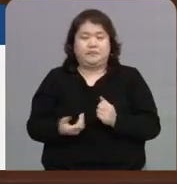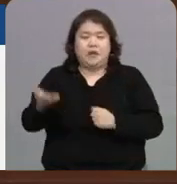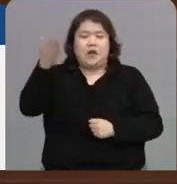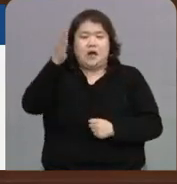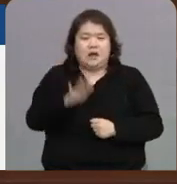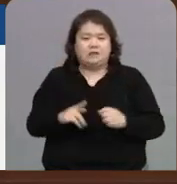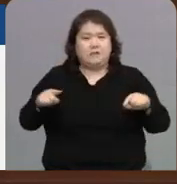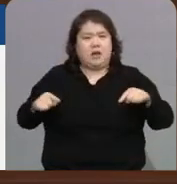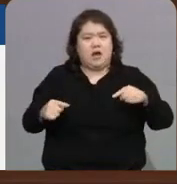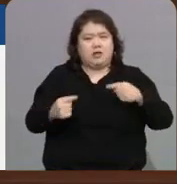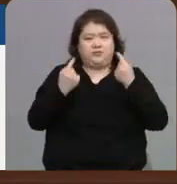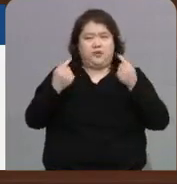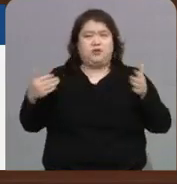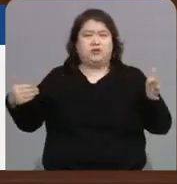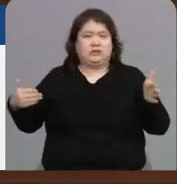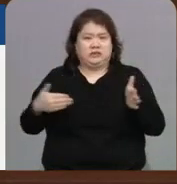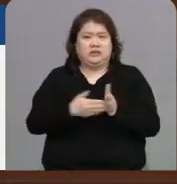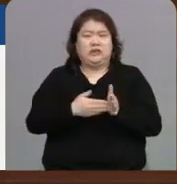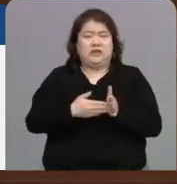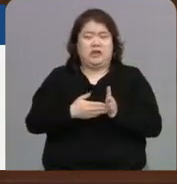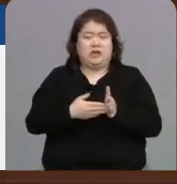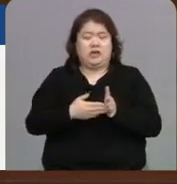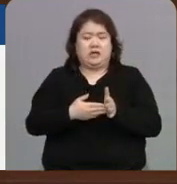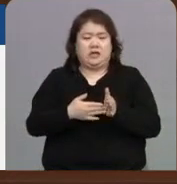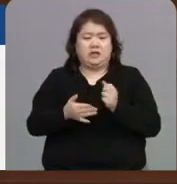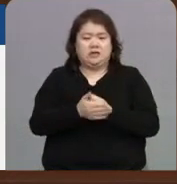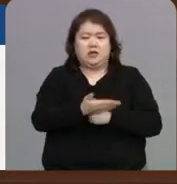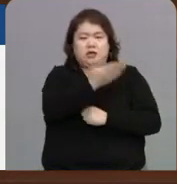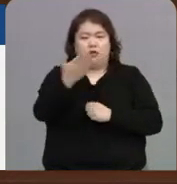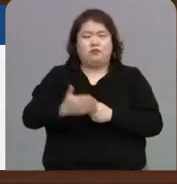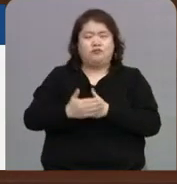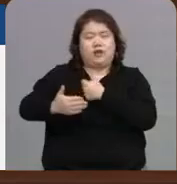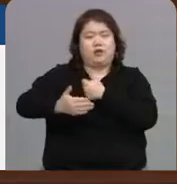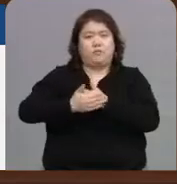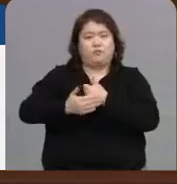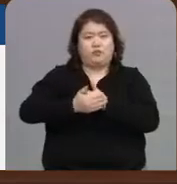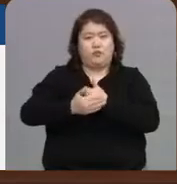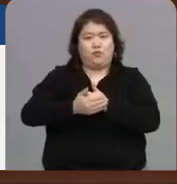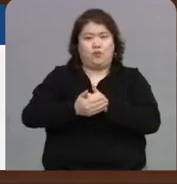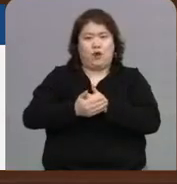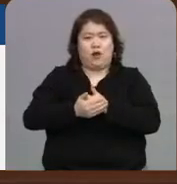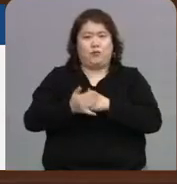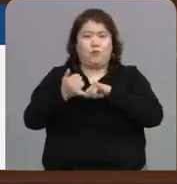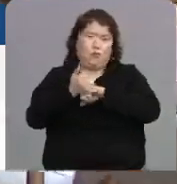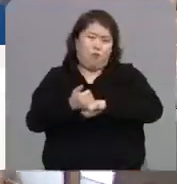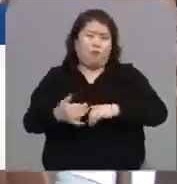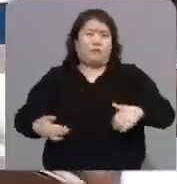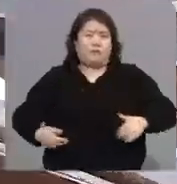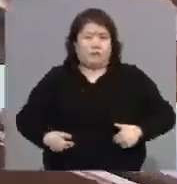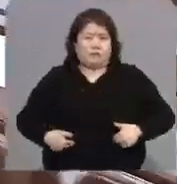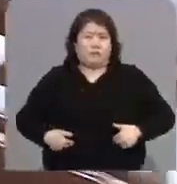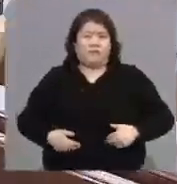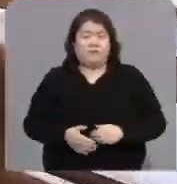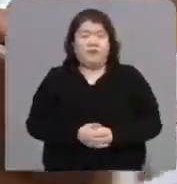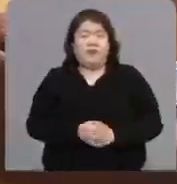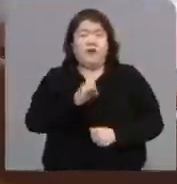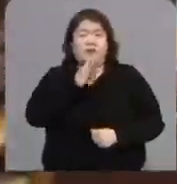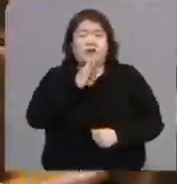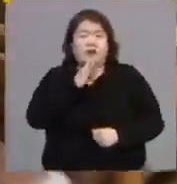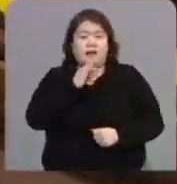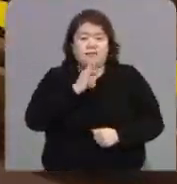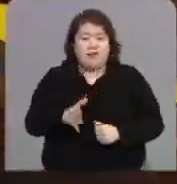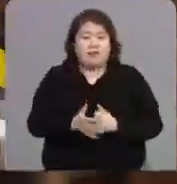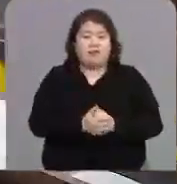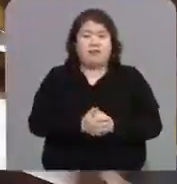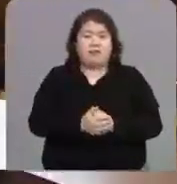하지만 설 연휴가 끝날 때까지는 여러분의 협조와 참여가 절실합니다. 다만